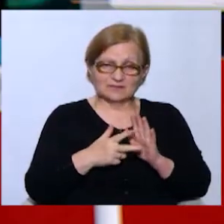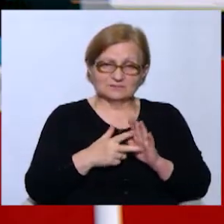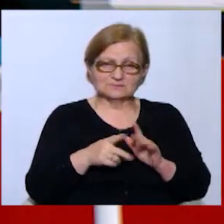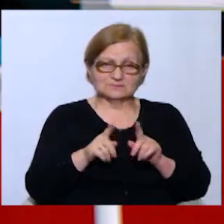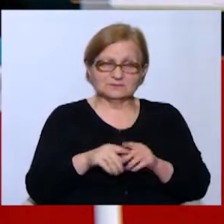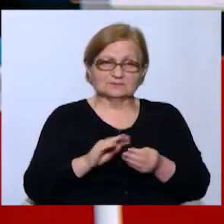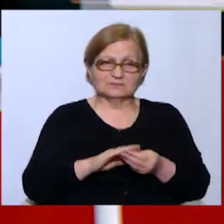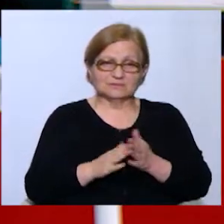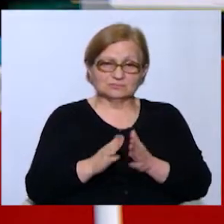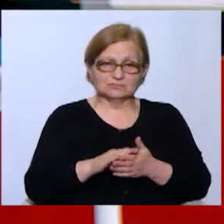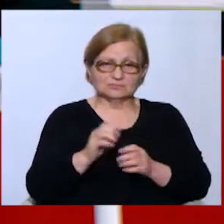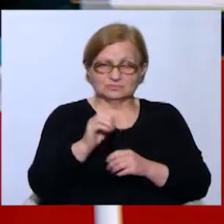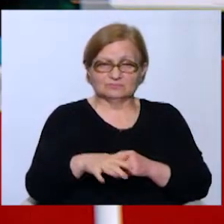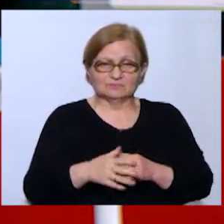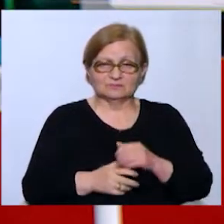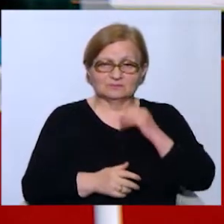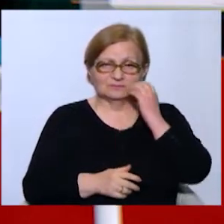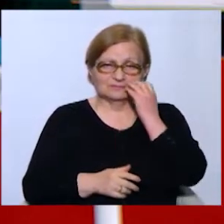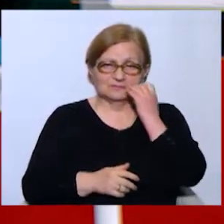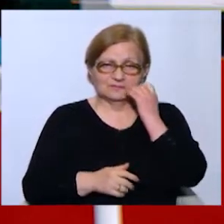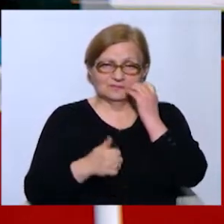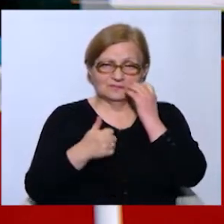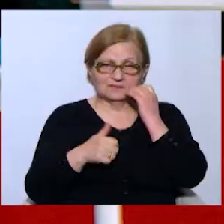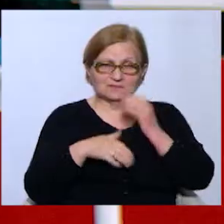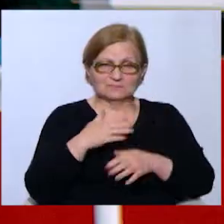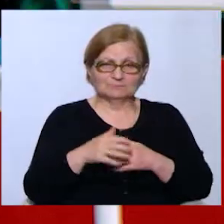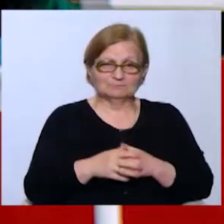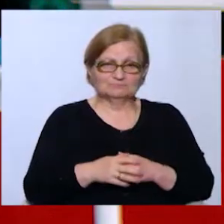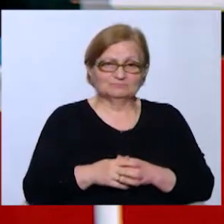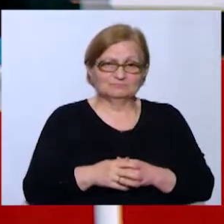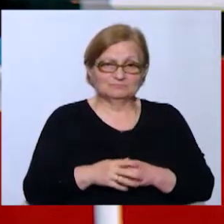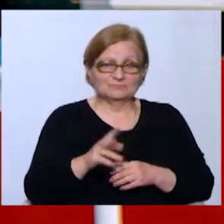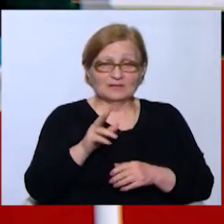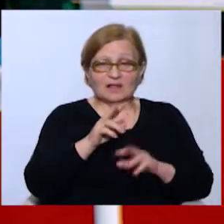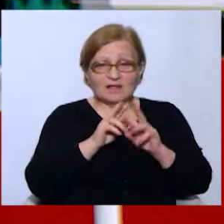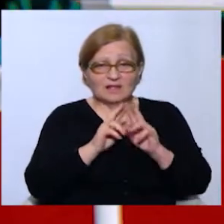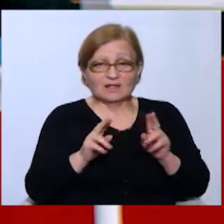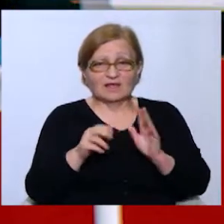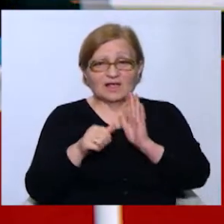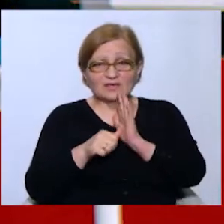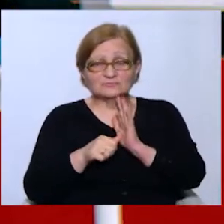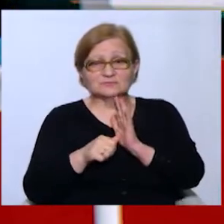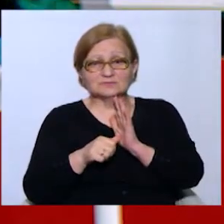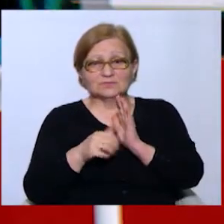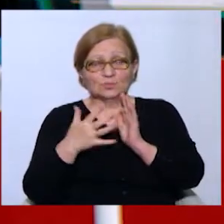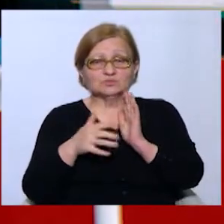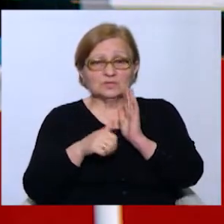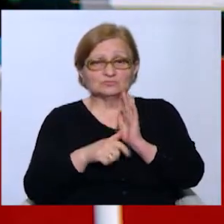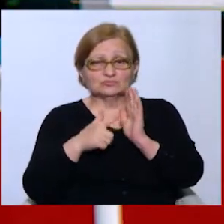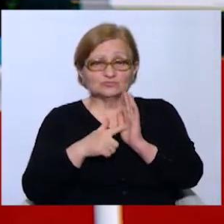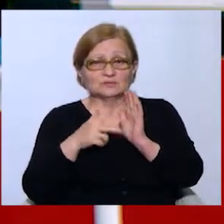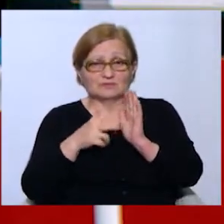ესეც დავკეცოთ და ჩავაკეთოთ. აურიოთ კარგად. მე ზუსტად ასეთი 5, 6, 7, 8 და 9 ამ ჭიქაში